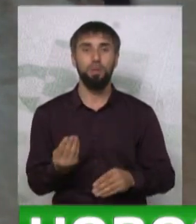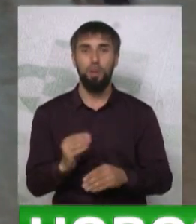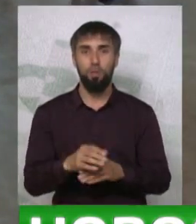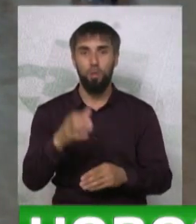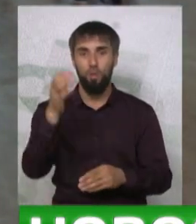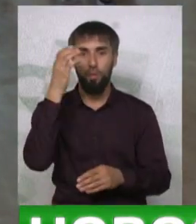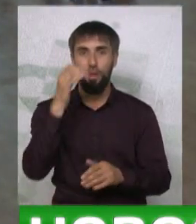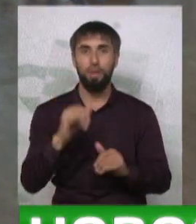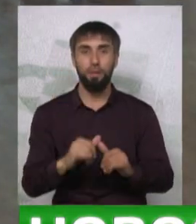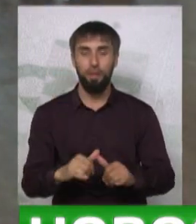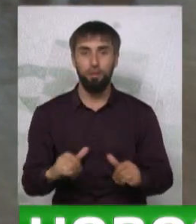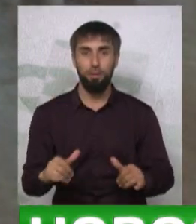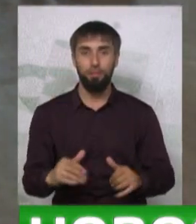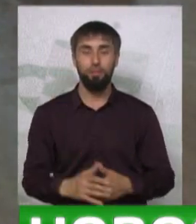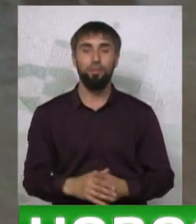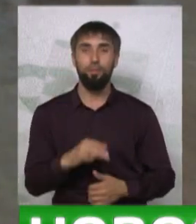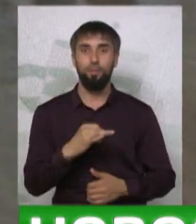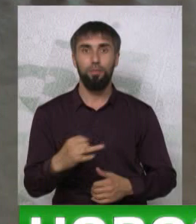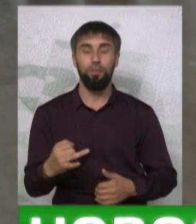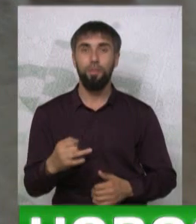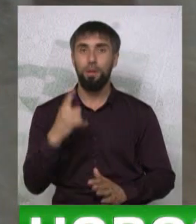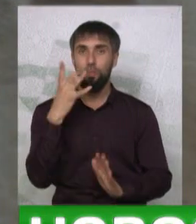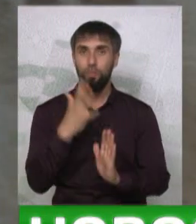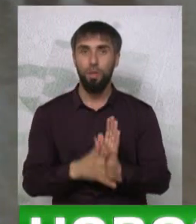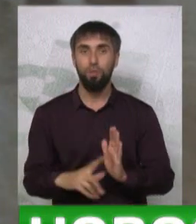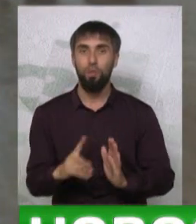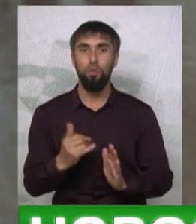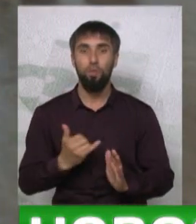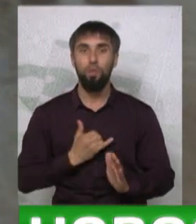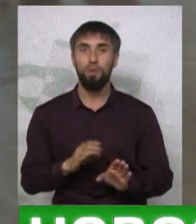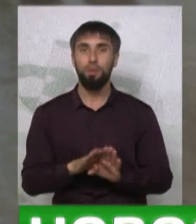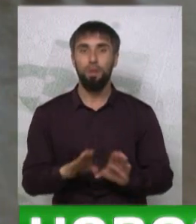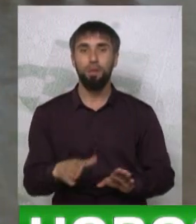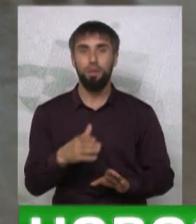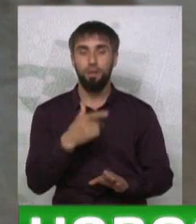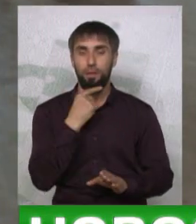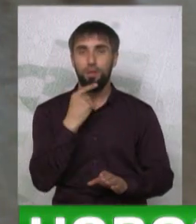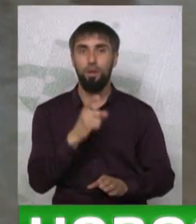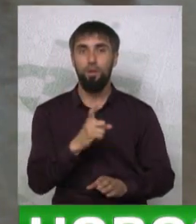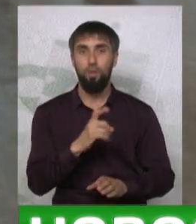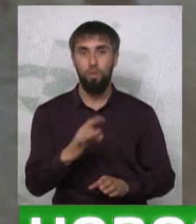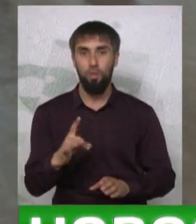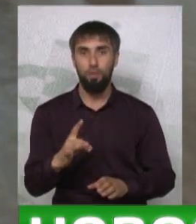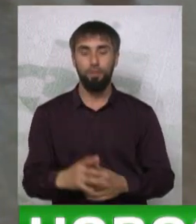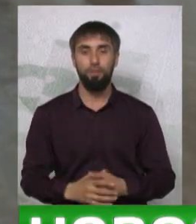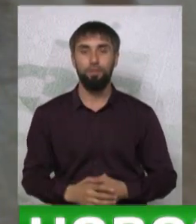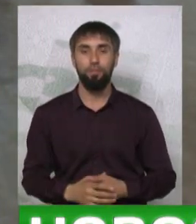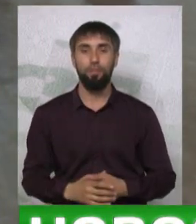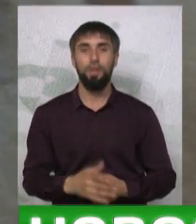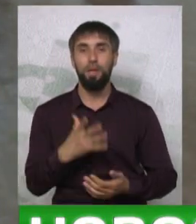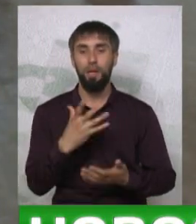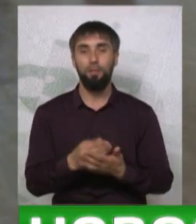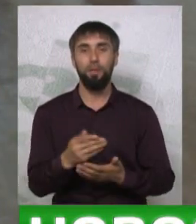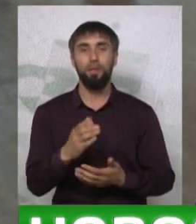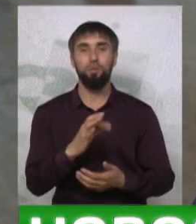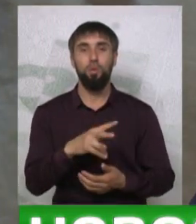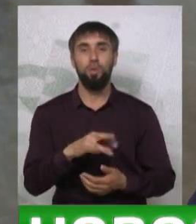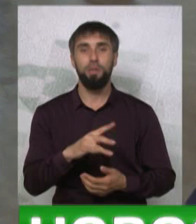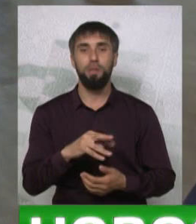образование развито, и поняла, что у нас такой прекрасный хор со своими